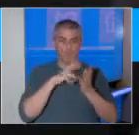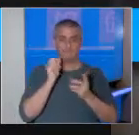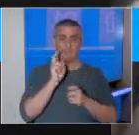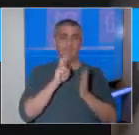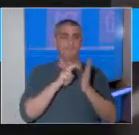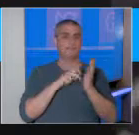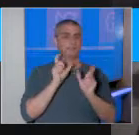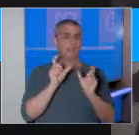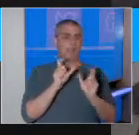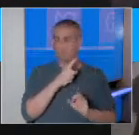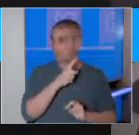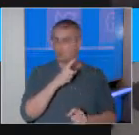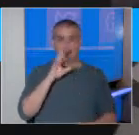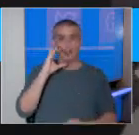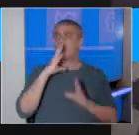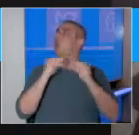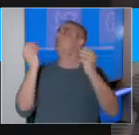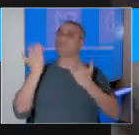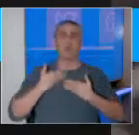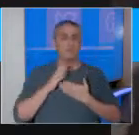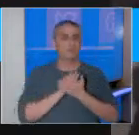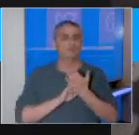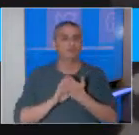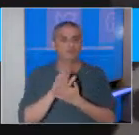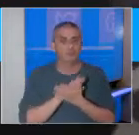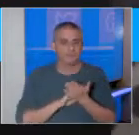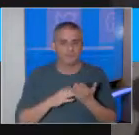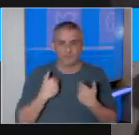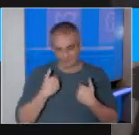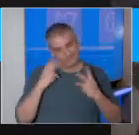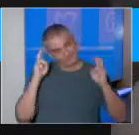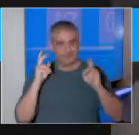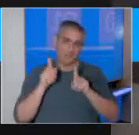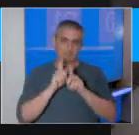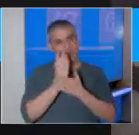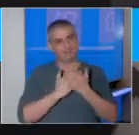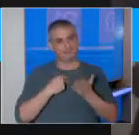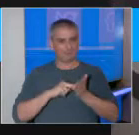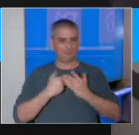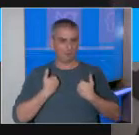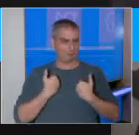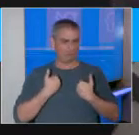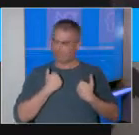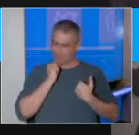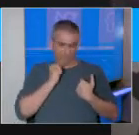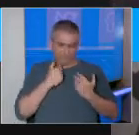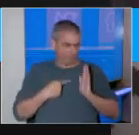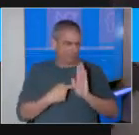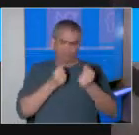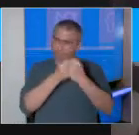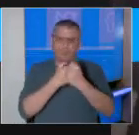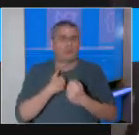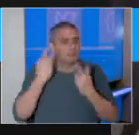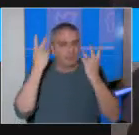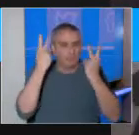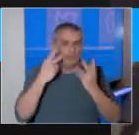הגנה, באמת כחלון נעלם, אבל אנחנו לא קיבלנו כלום, באיזשהו מקום אני חצי פוליטיקאי, אין לי איזה אינטרס, אין לי להיות בפרונט, מעניין אותי מאוד ענף